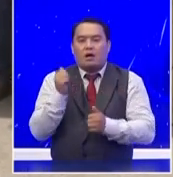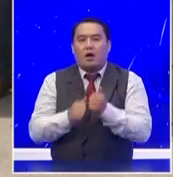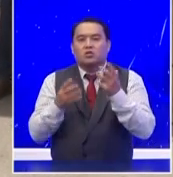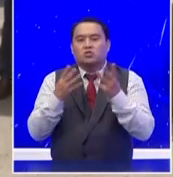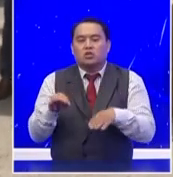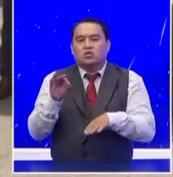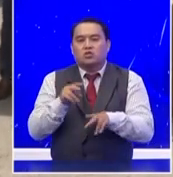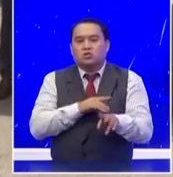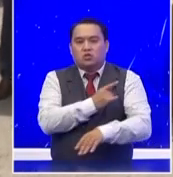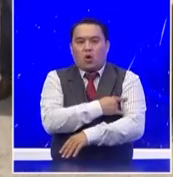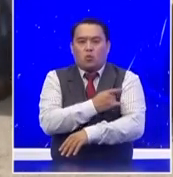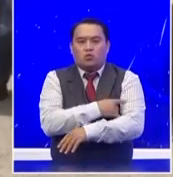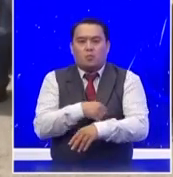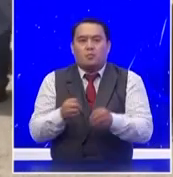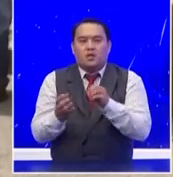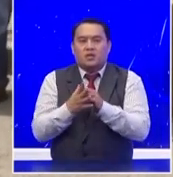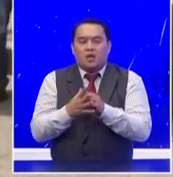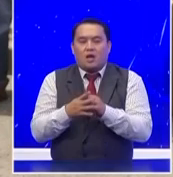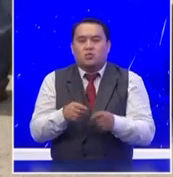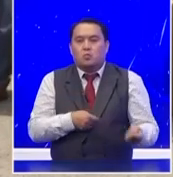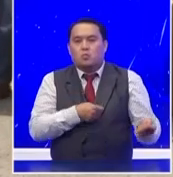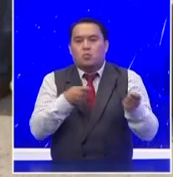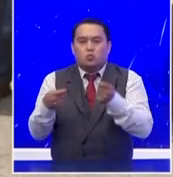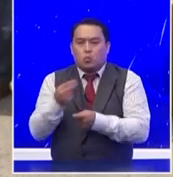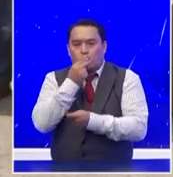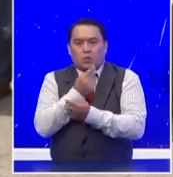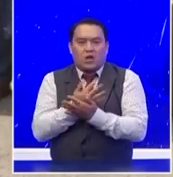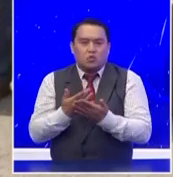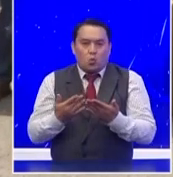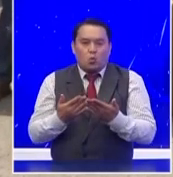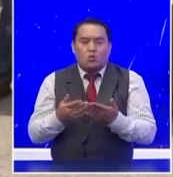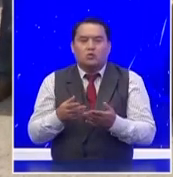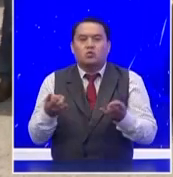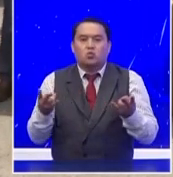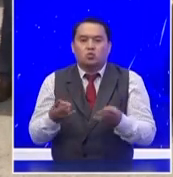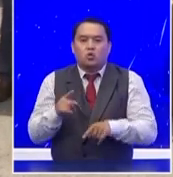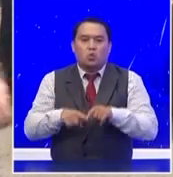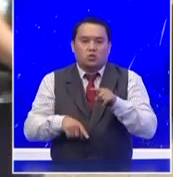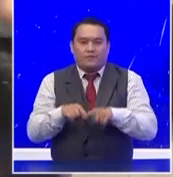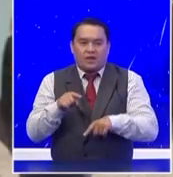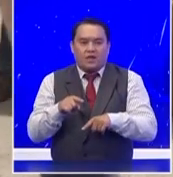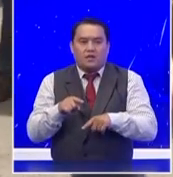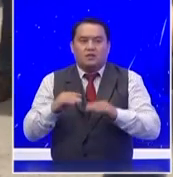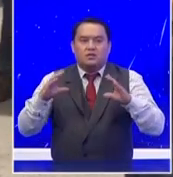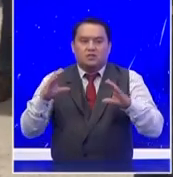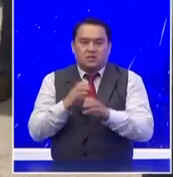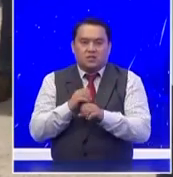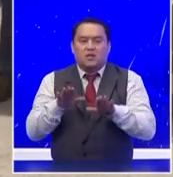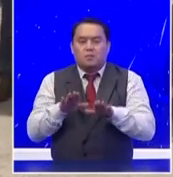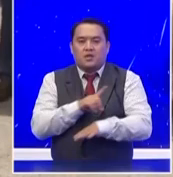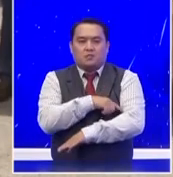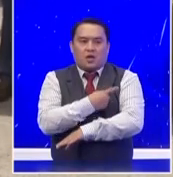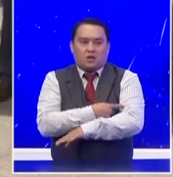больнице, дежурят до 15 волонтеров. Они относят передачи с продуктами, которые пациентам приносят родственники, дабы снизить нагрузку на